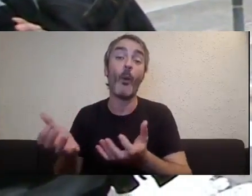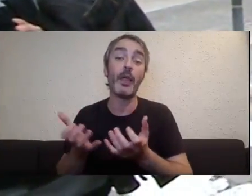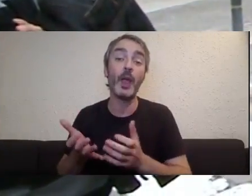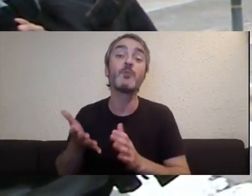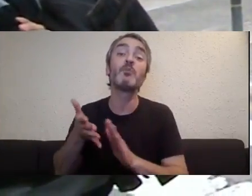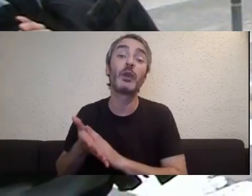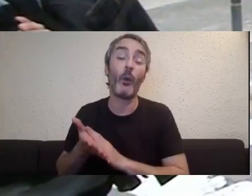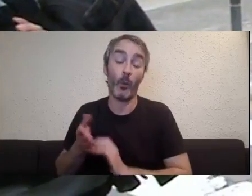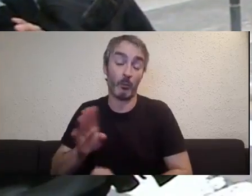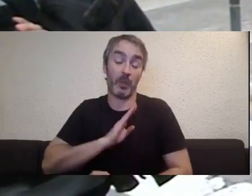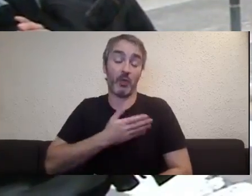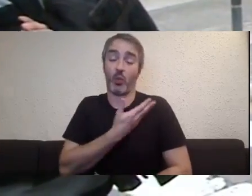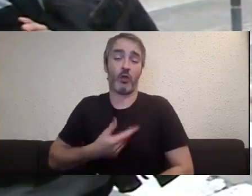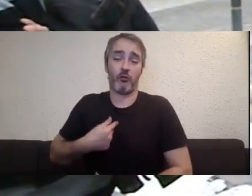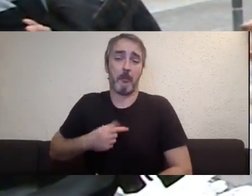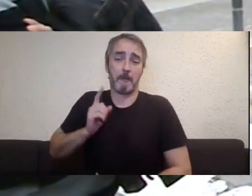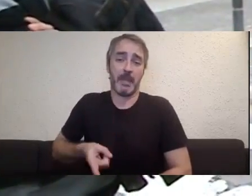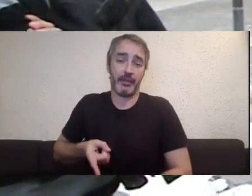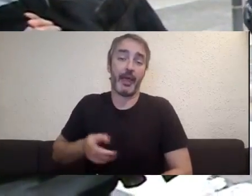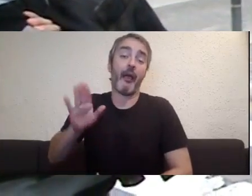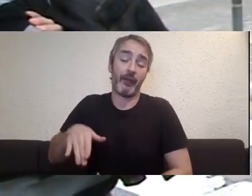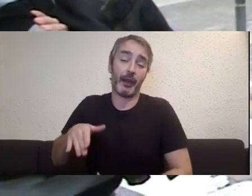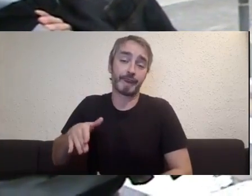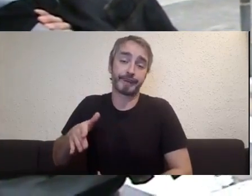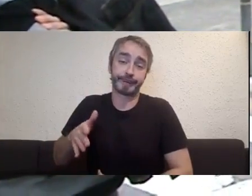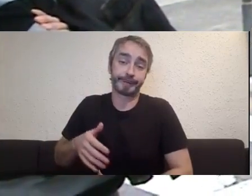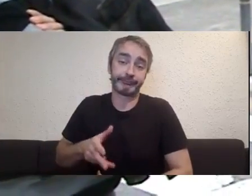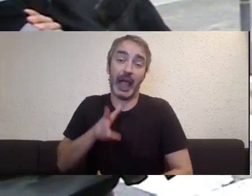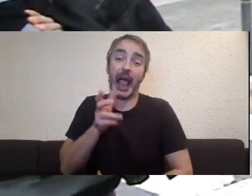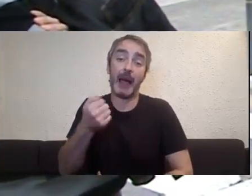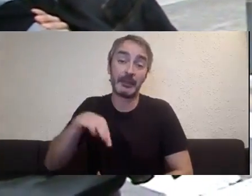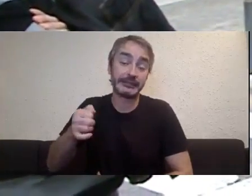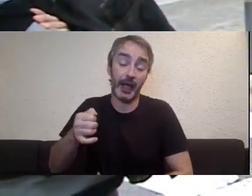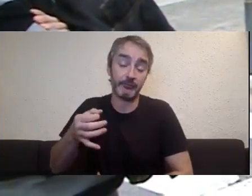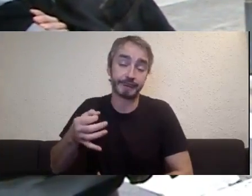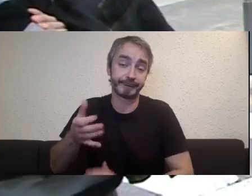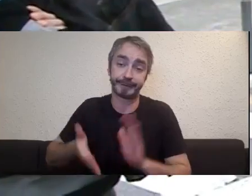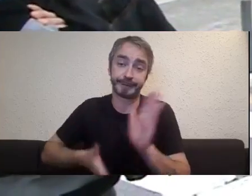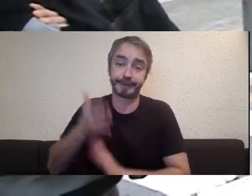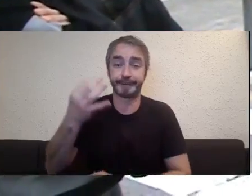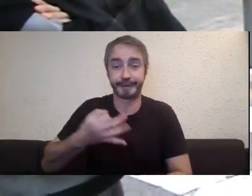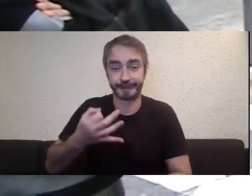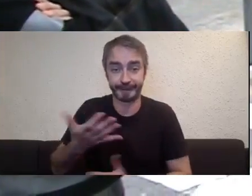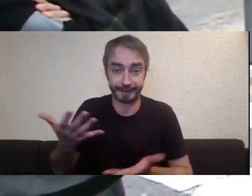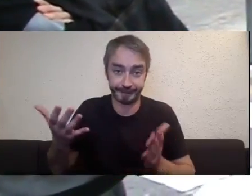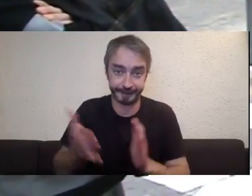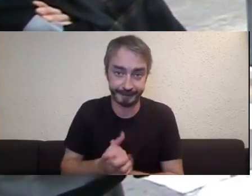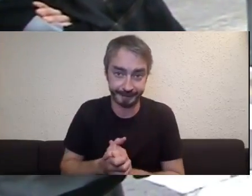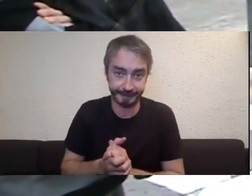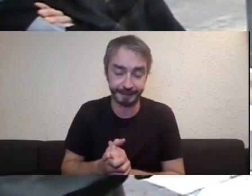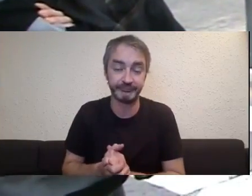què el judici el van guanyar perquè la propietat era seva i no... L'AMSA no tenia cap dret a